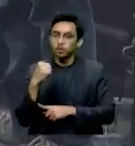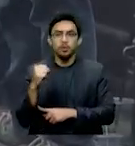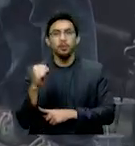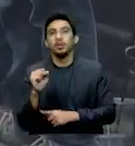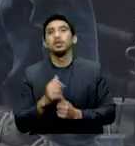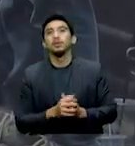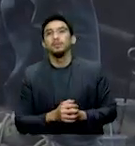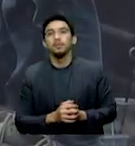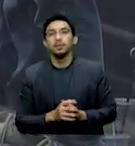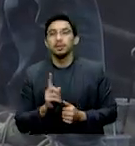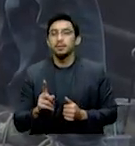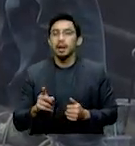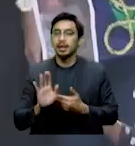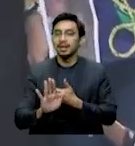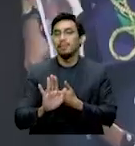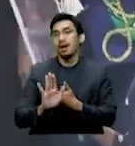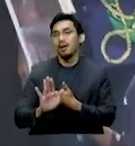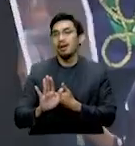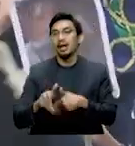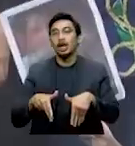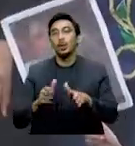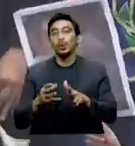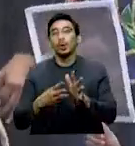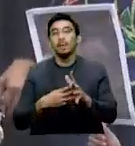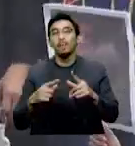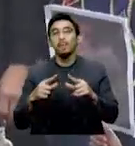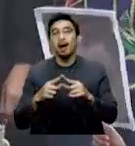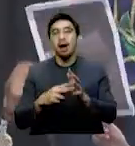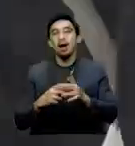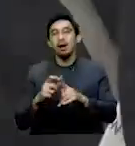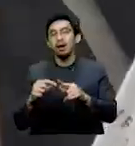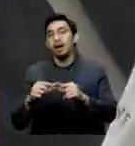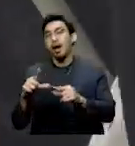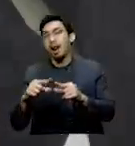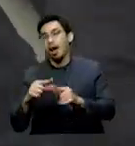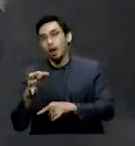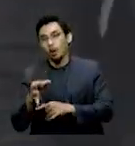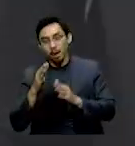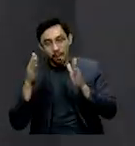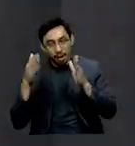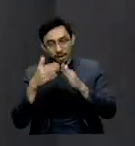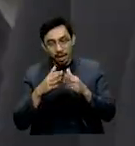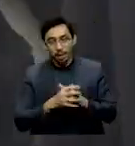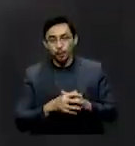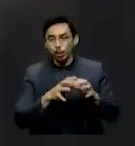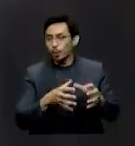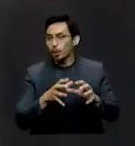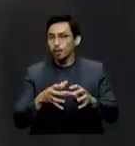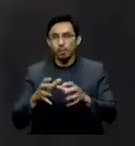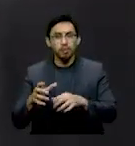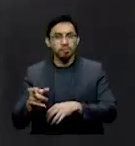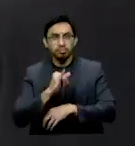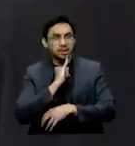Mandala Kota Makassar, Sulawesi Selatan. Mereka juga menyatakan dan mengajak boikot dengan tidak menggunakan produk-produk Israel.